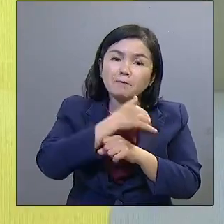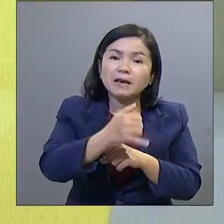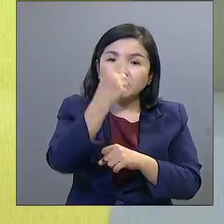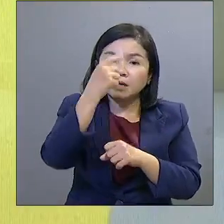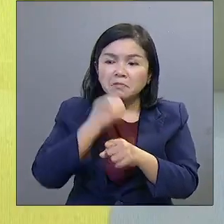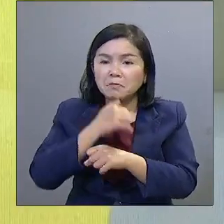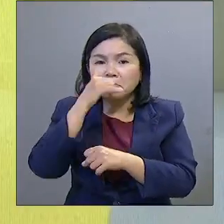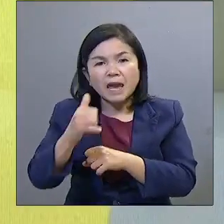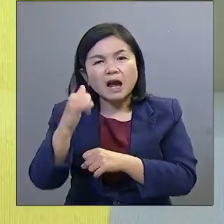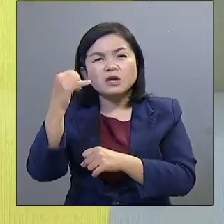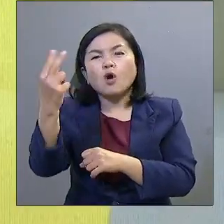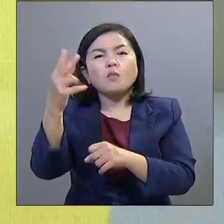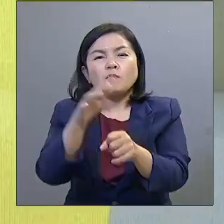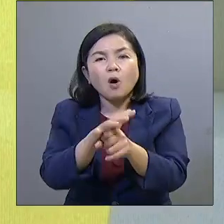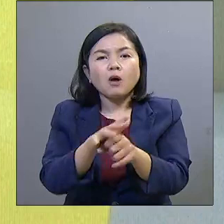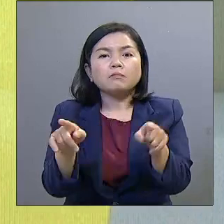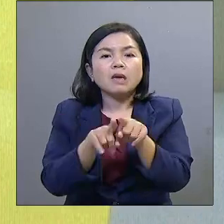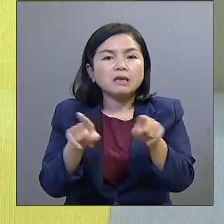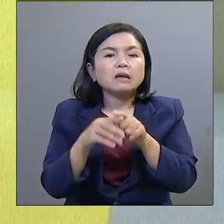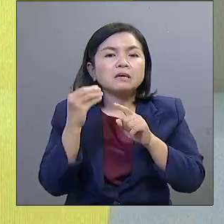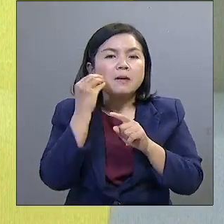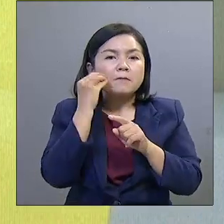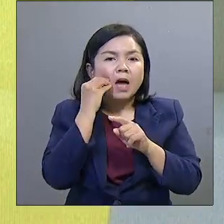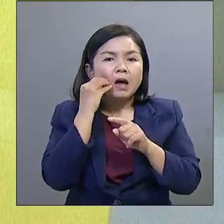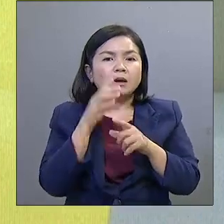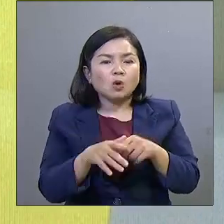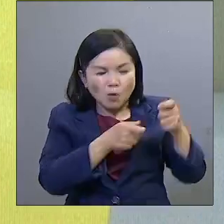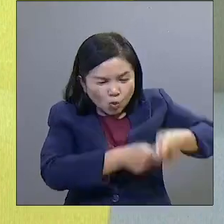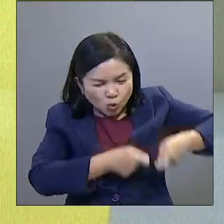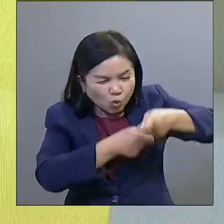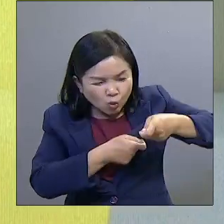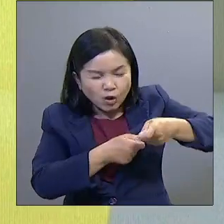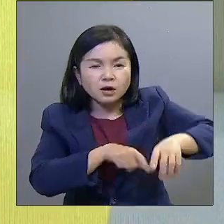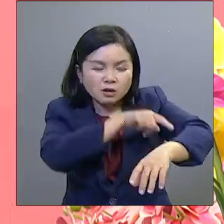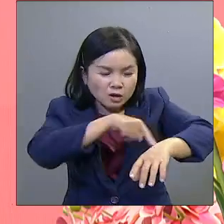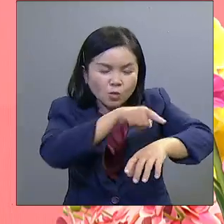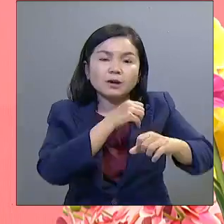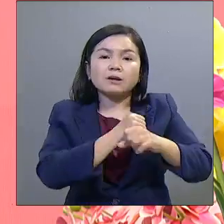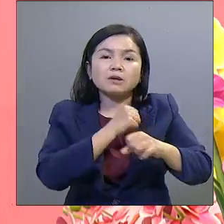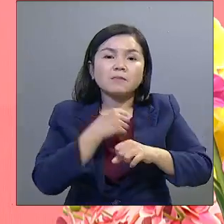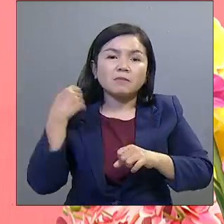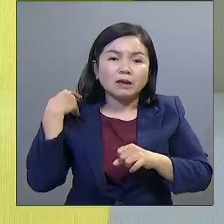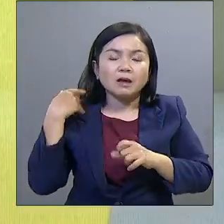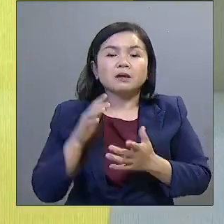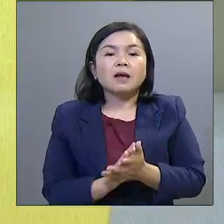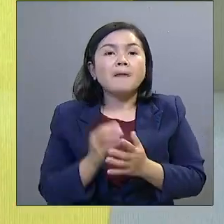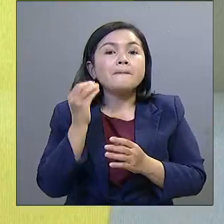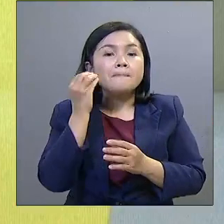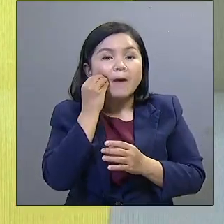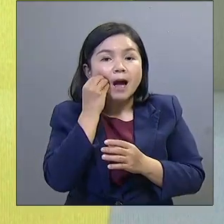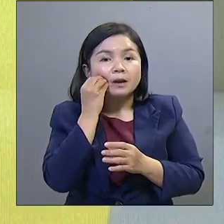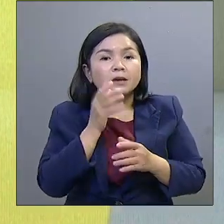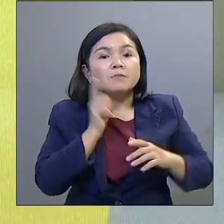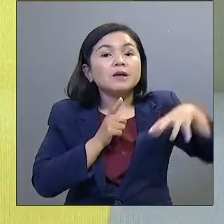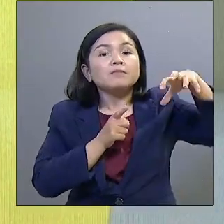รเจกต์ค่อนข้างใหญ่อ่ะคล้ายๆกับเหมือนบ้านน็อกดาวน์ที่สร้างเสร็จแล้วก็ต้องเอามาตั้งดู แต่เองน่าจะเบากว่า ใช่เพราะอันนี้บ้านโครงสร้าง